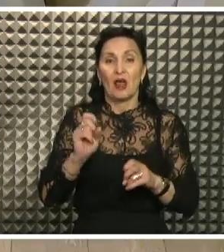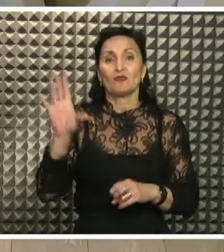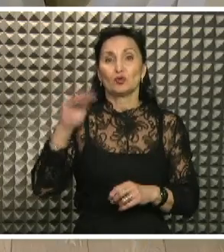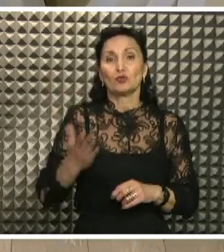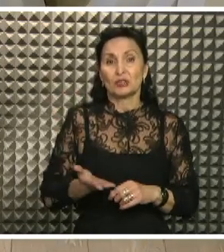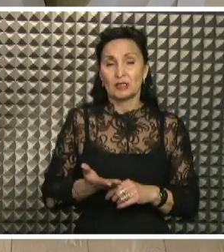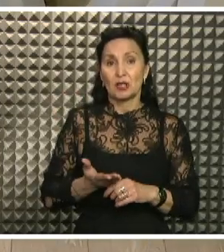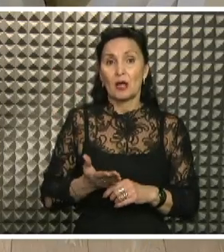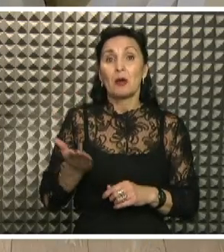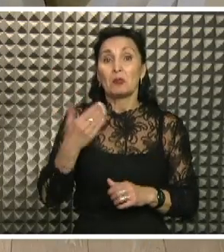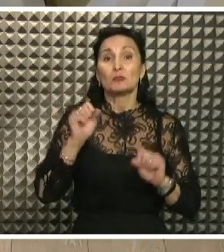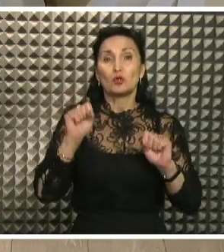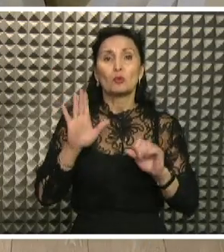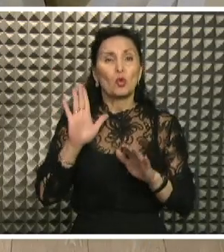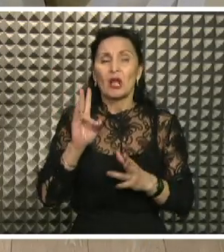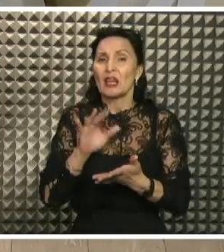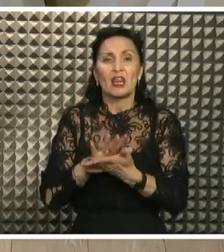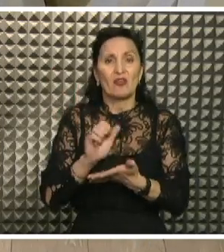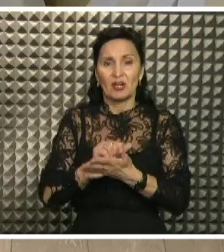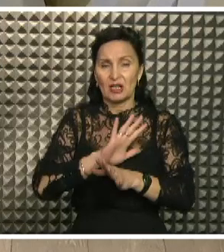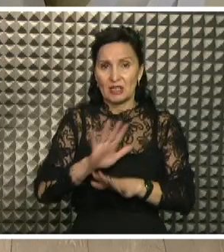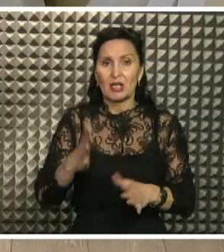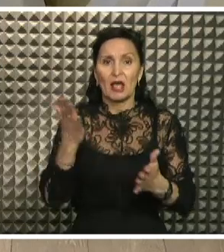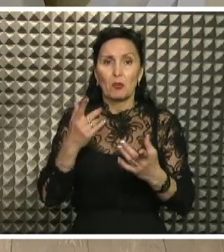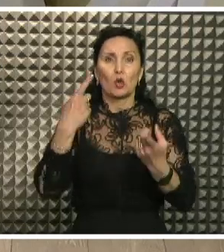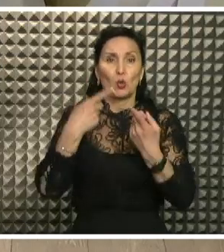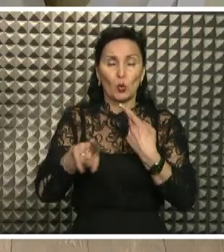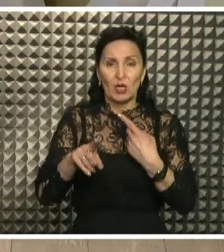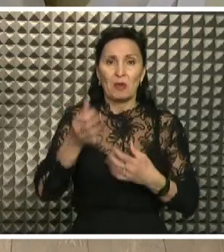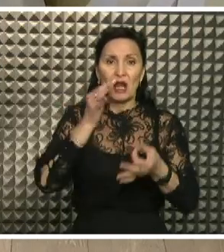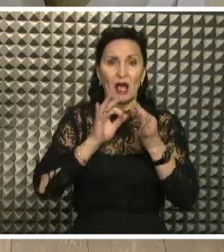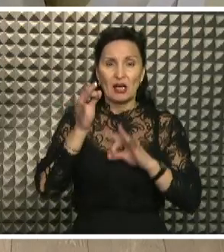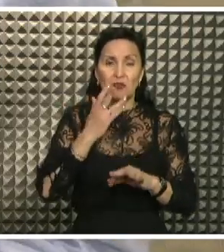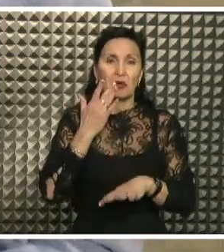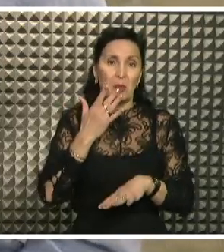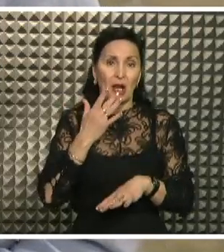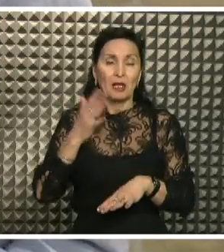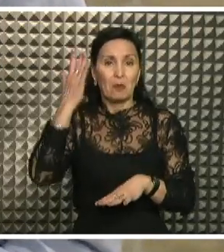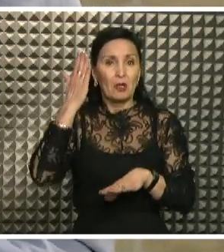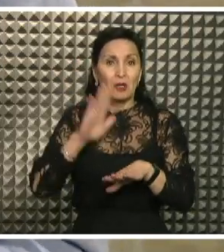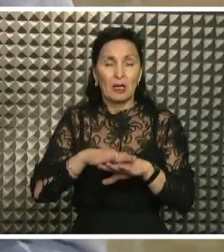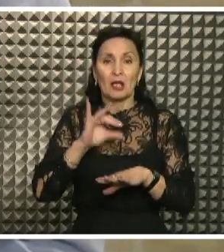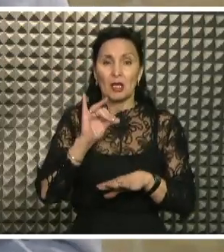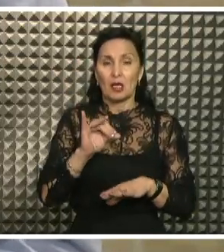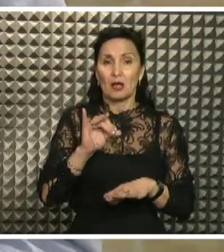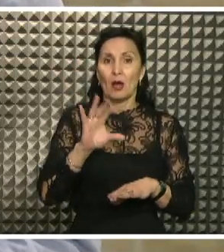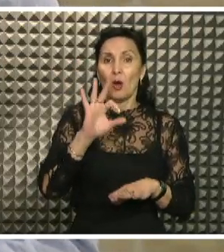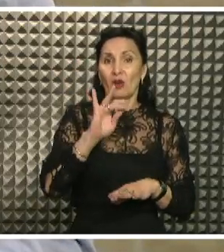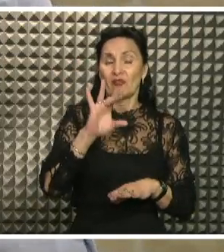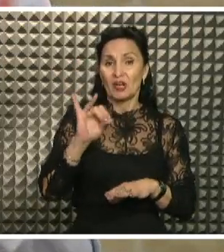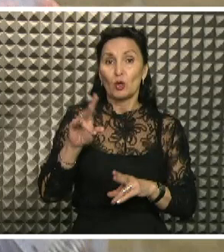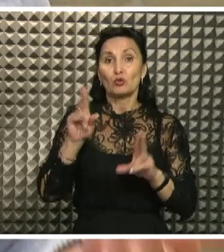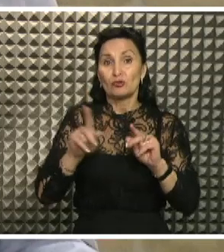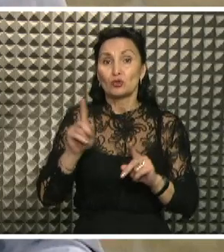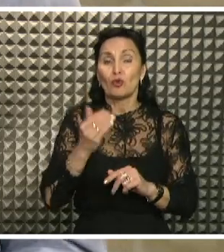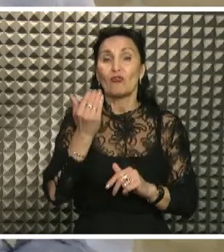жизнь. Поэтому мы с вами можем только не навредить ему какими-то другими, будем так говорить, лекарственными препаратами и в остром периоде респираторной инфекции, учитывая,